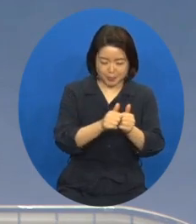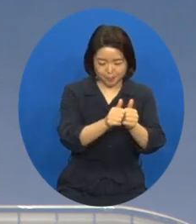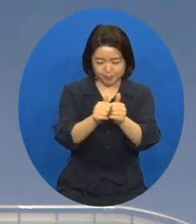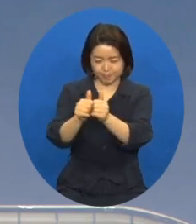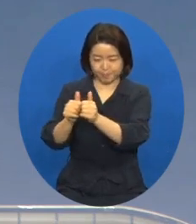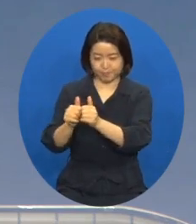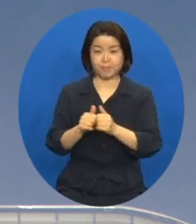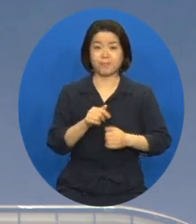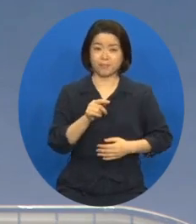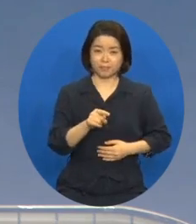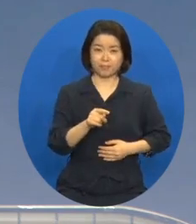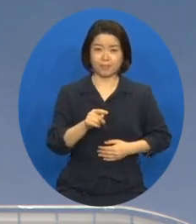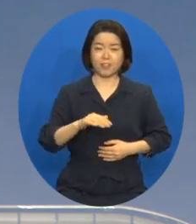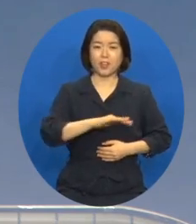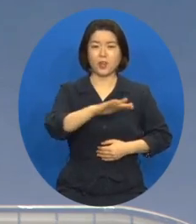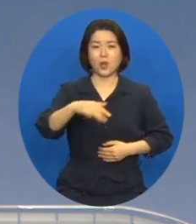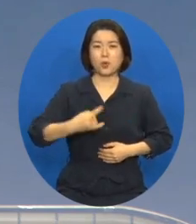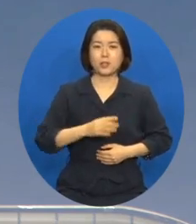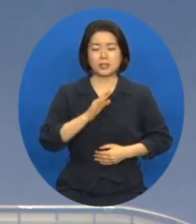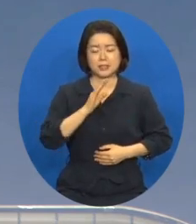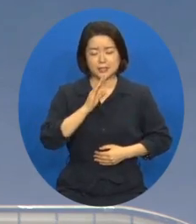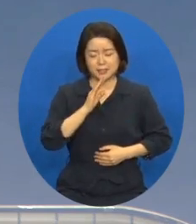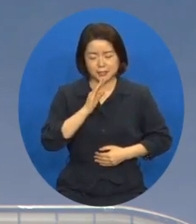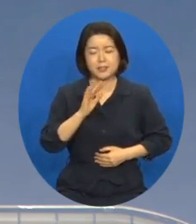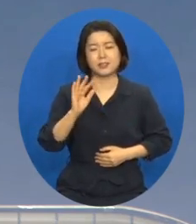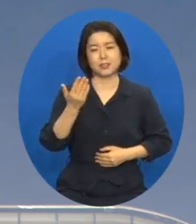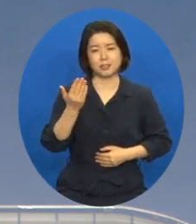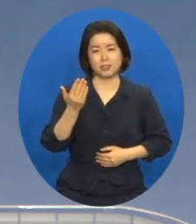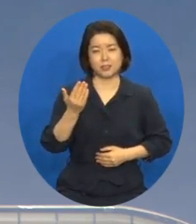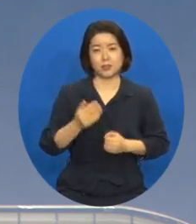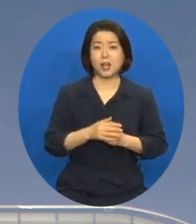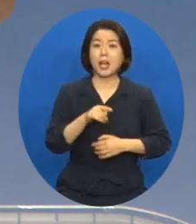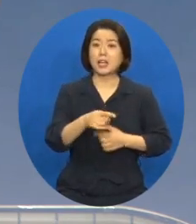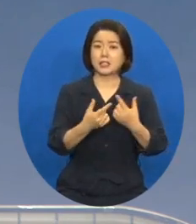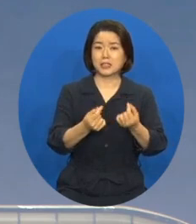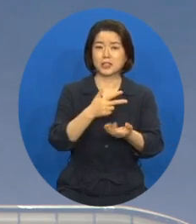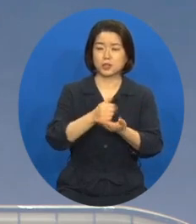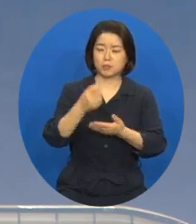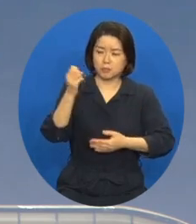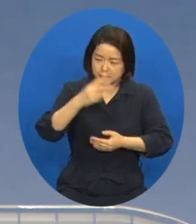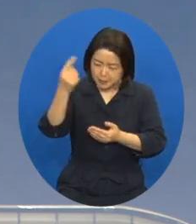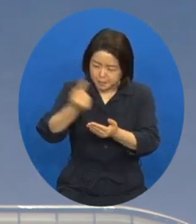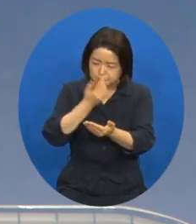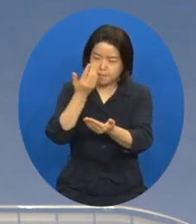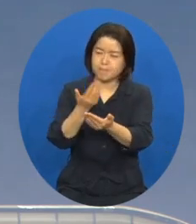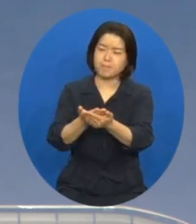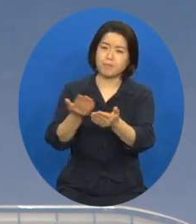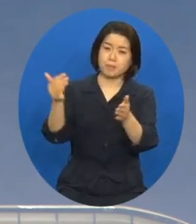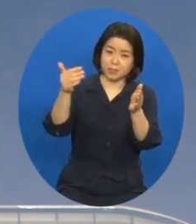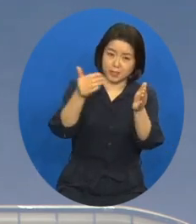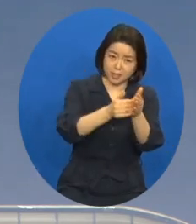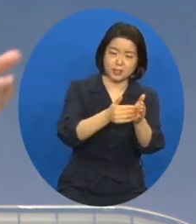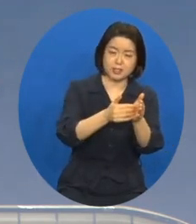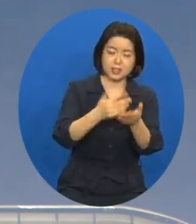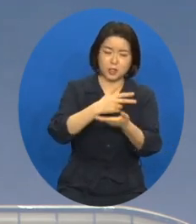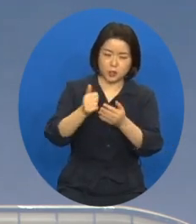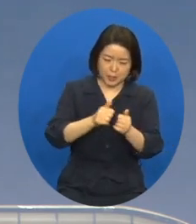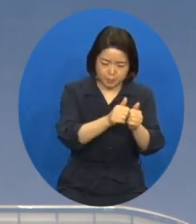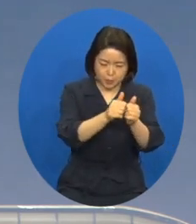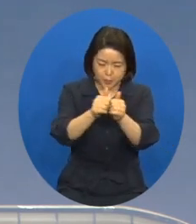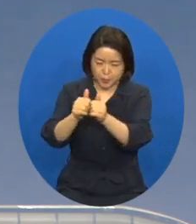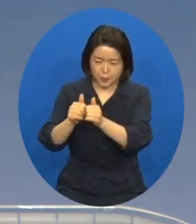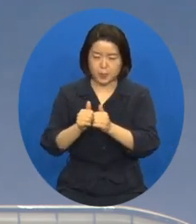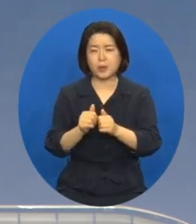것이 우리에게는 정말 실제가 되고 그렇게 주님 다시 오실 때까지 주님과 동행하고